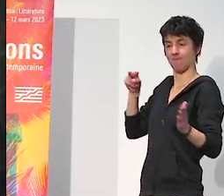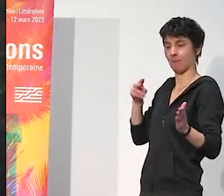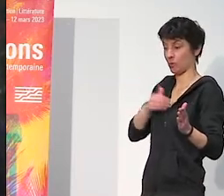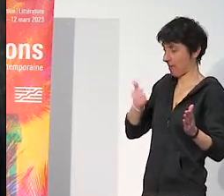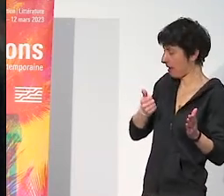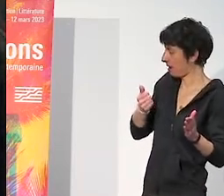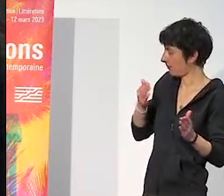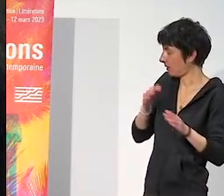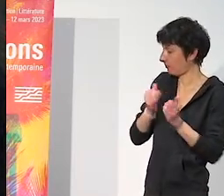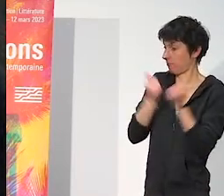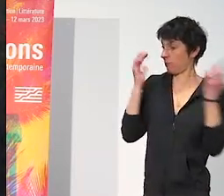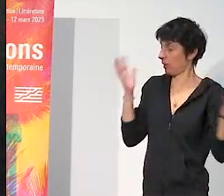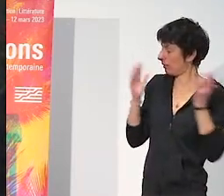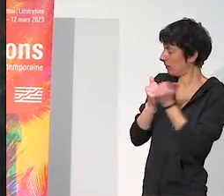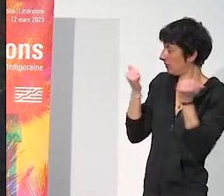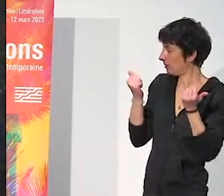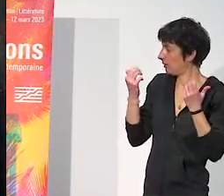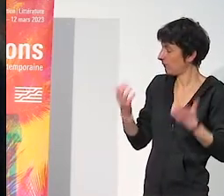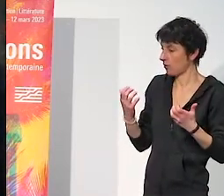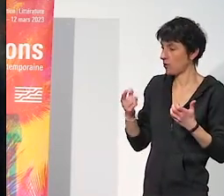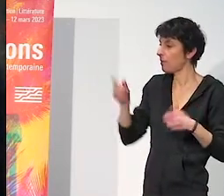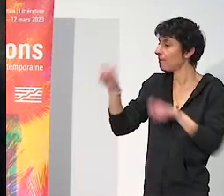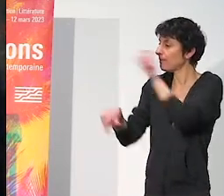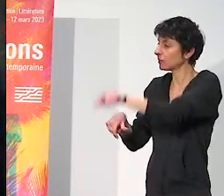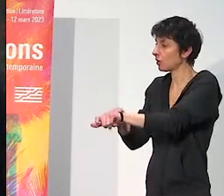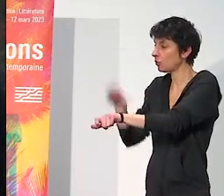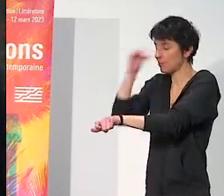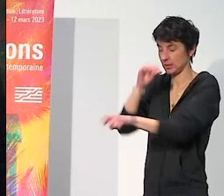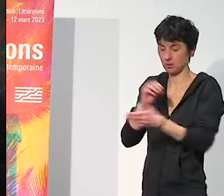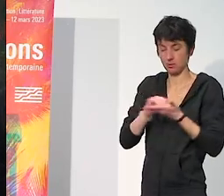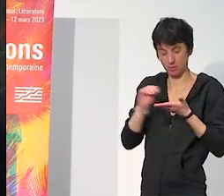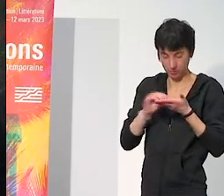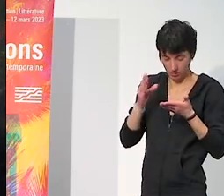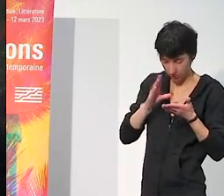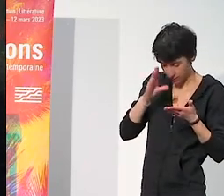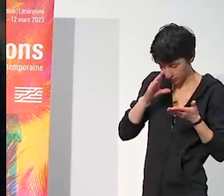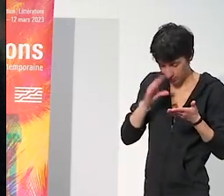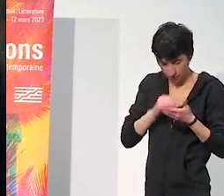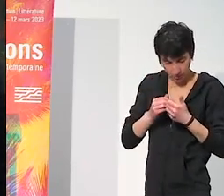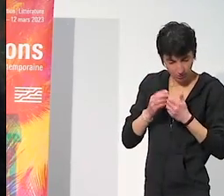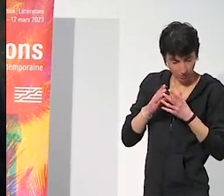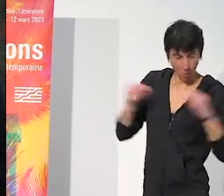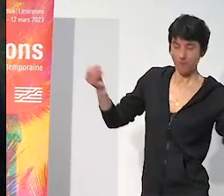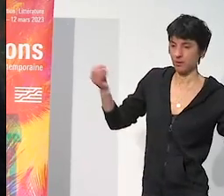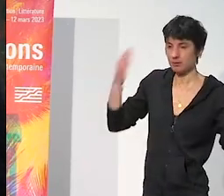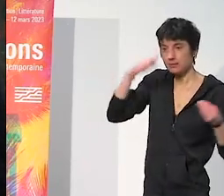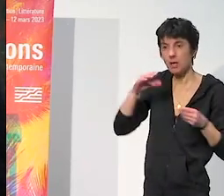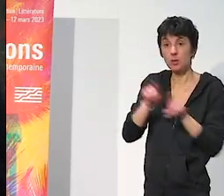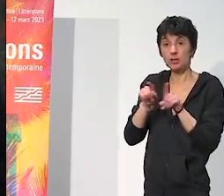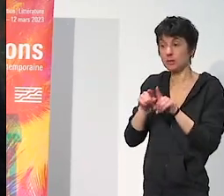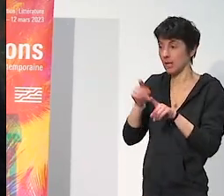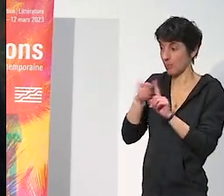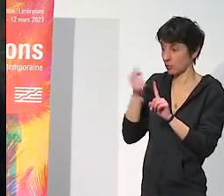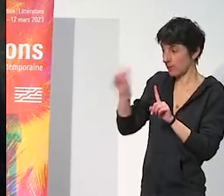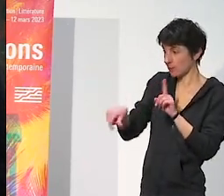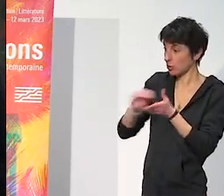C'est paradoxal de vous dire ça, là, mais je voudrais qu'on m'oublie. Je trouve très difficile qu'on connaisse les CV des auteurs.